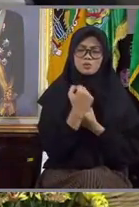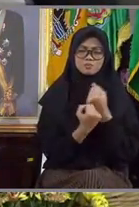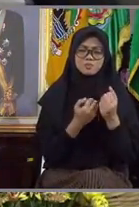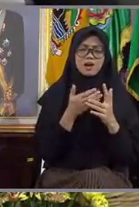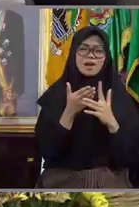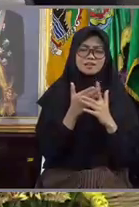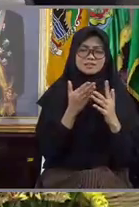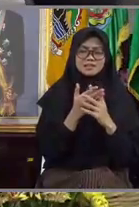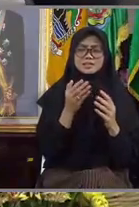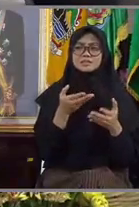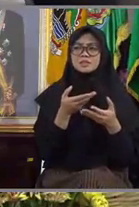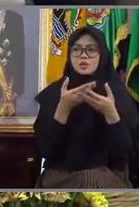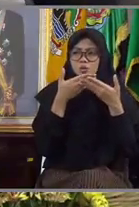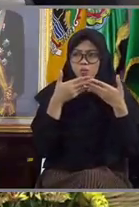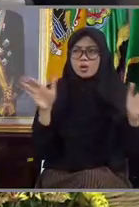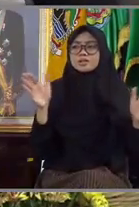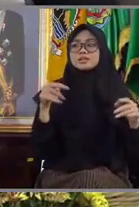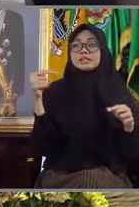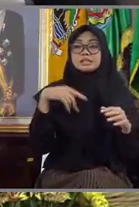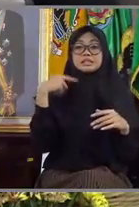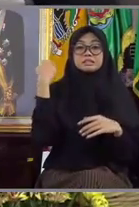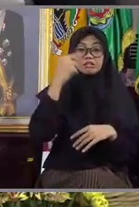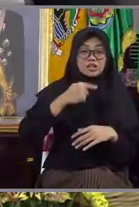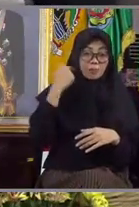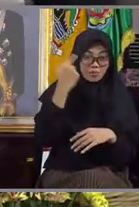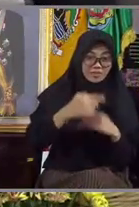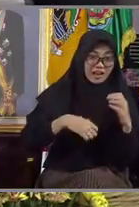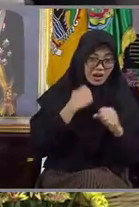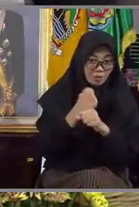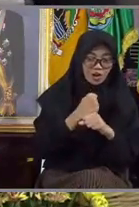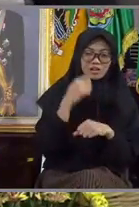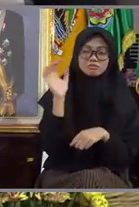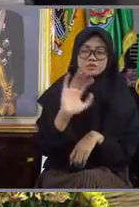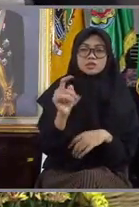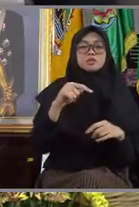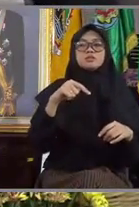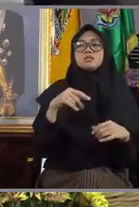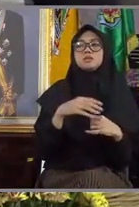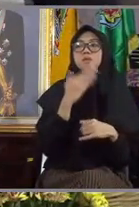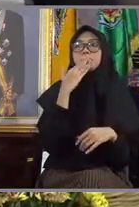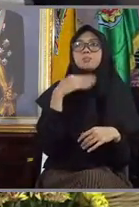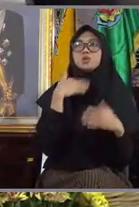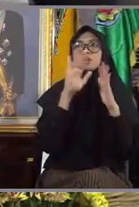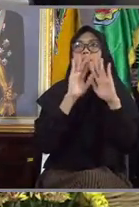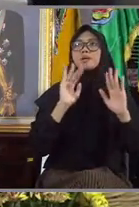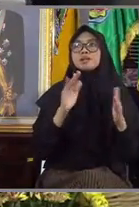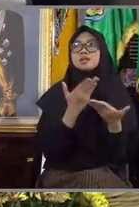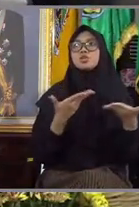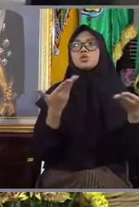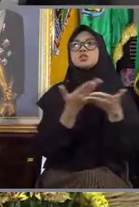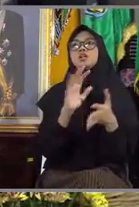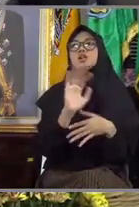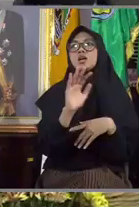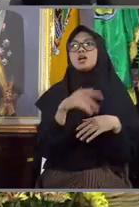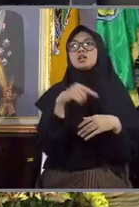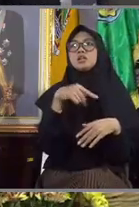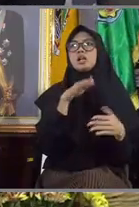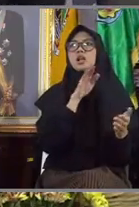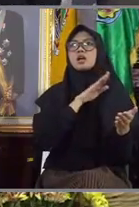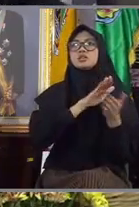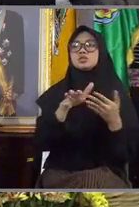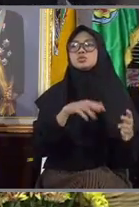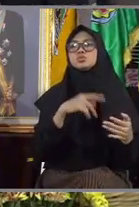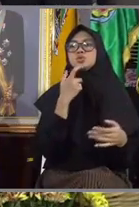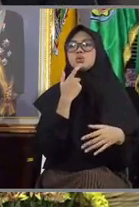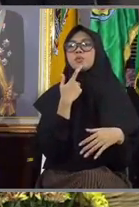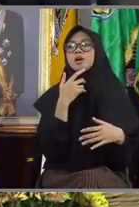menunggu tiap tahun. Anytime jenengan bicara. Punya medsos enggak? Punya, Pak. Bu, langsung follow-follow sama